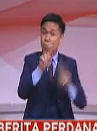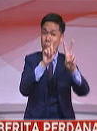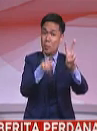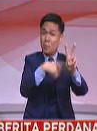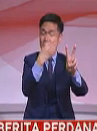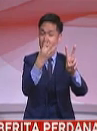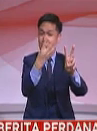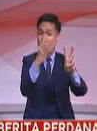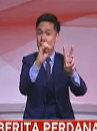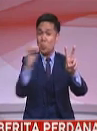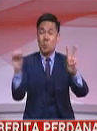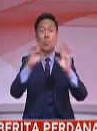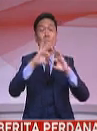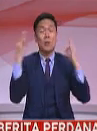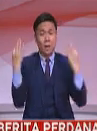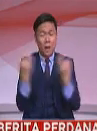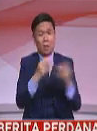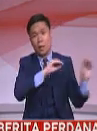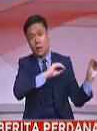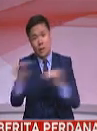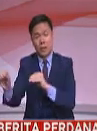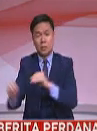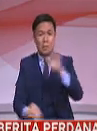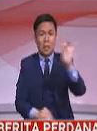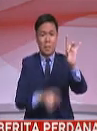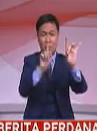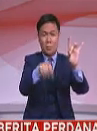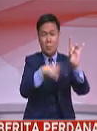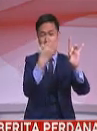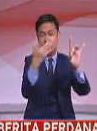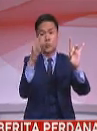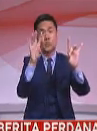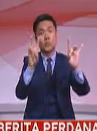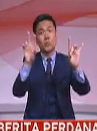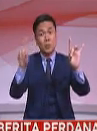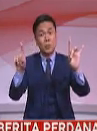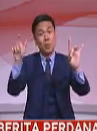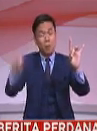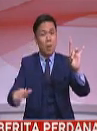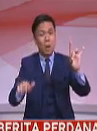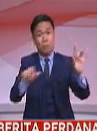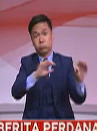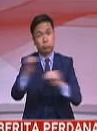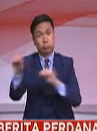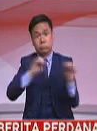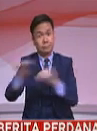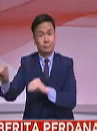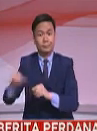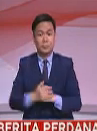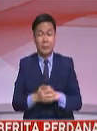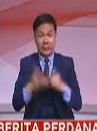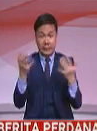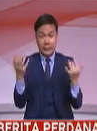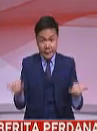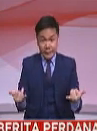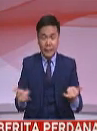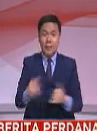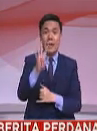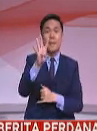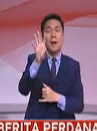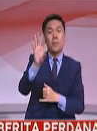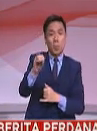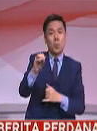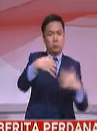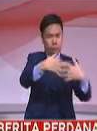2449 keluarga 8971 H Mansyur dan pada hari ini sebelah Pak